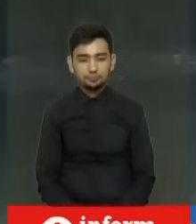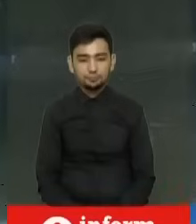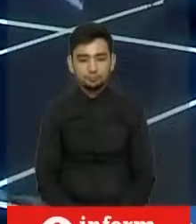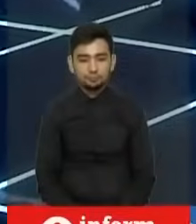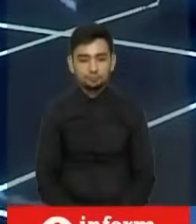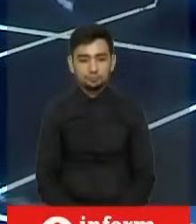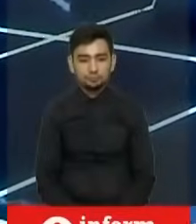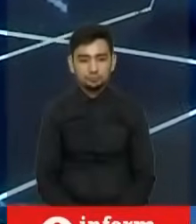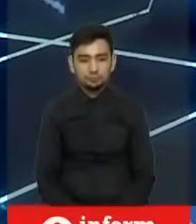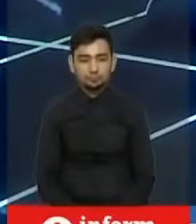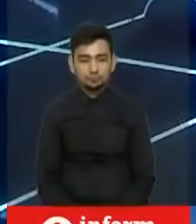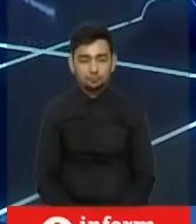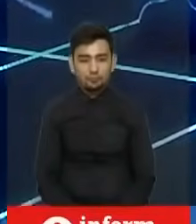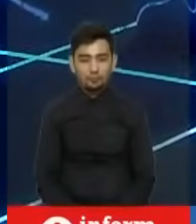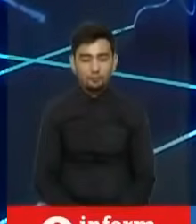область.